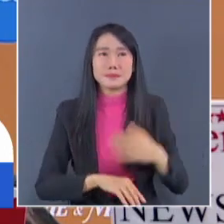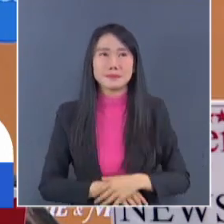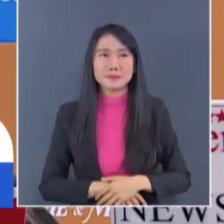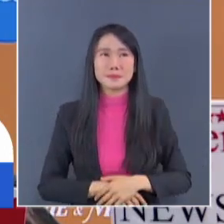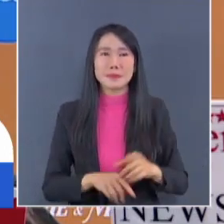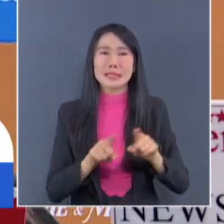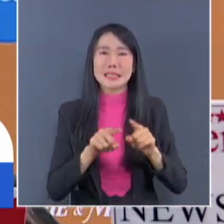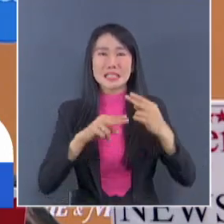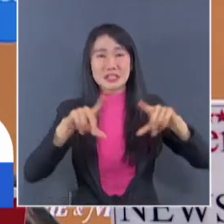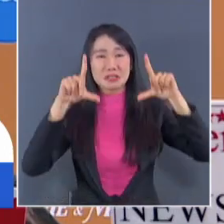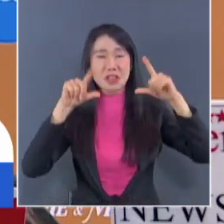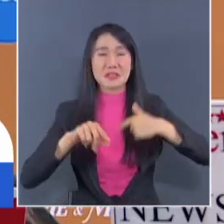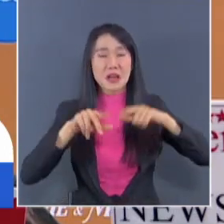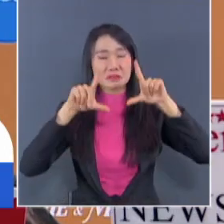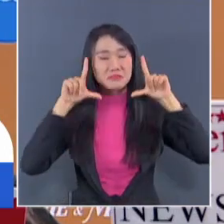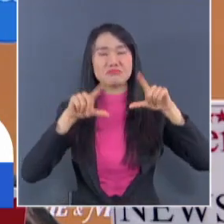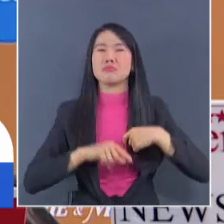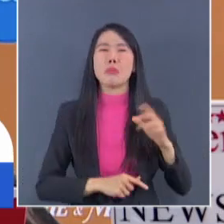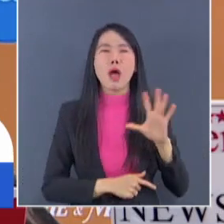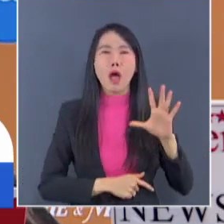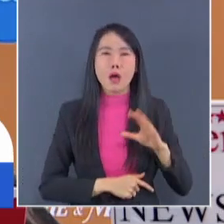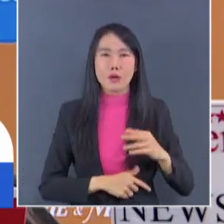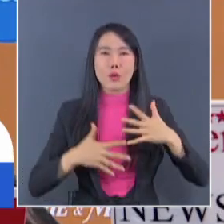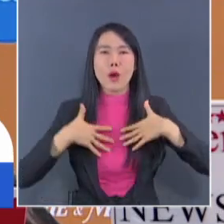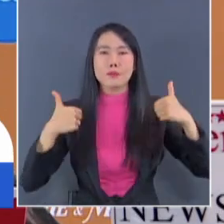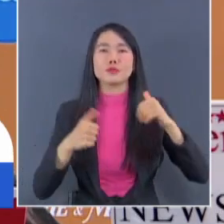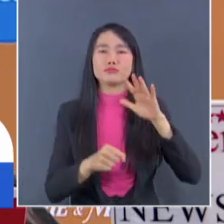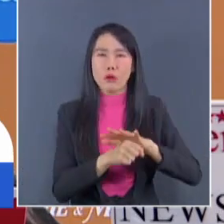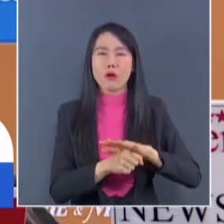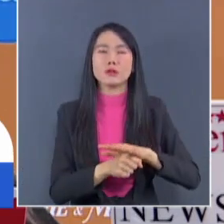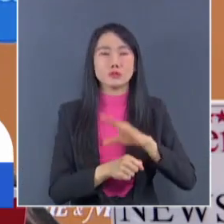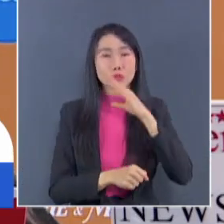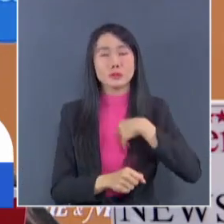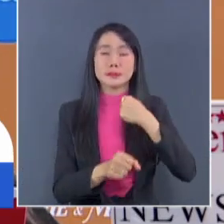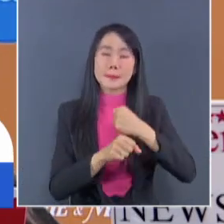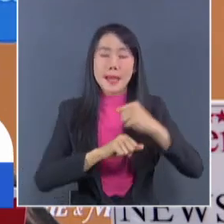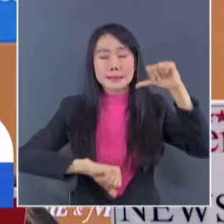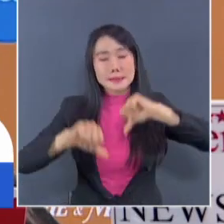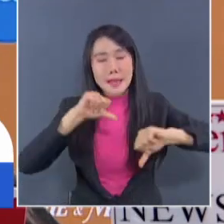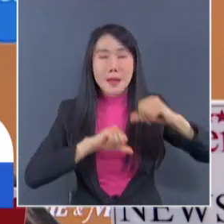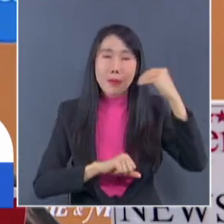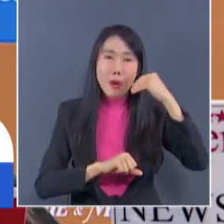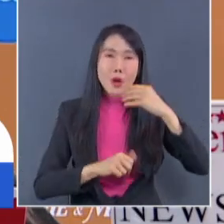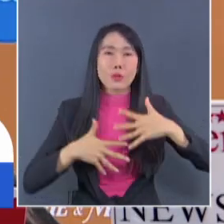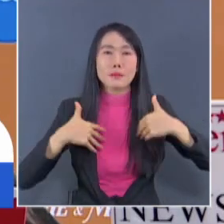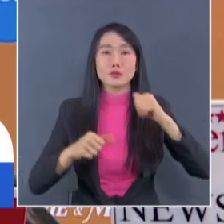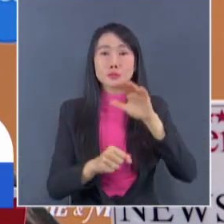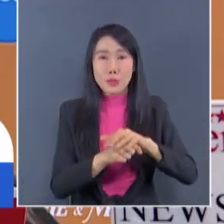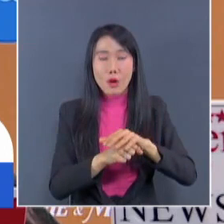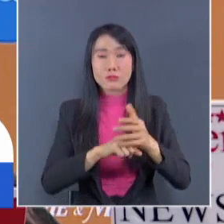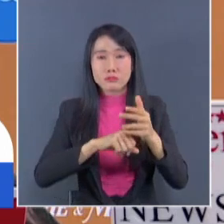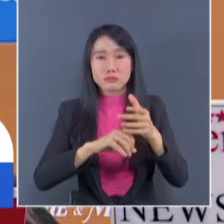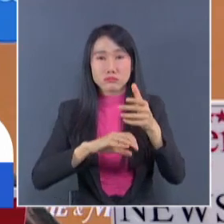คิดถึงเรื่องชื่อเสียงค่ะกระแตเอาเรื่องแบบเรามีความสุขในการทำงานแล้วก็เวลาที่ทุกครั้งที่ได้มาถ่ายเรารู้สึกว่